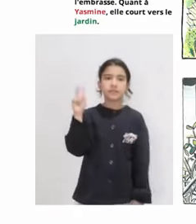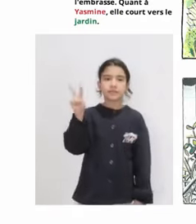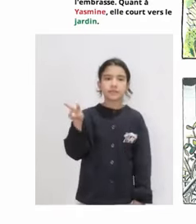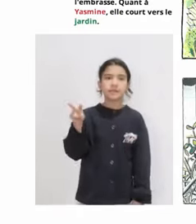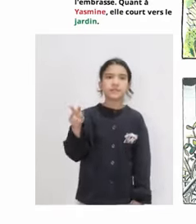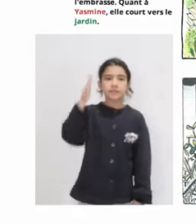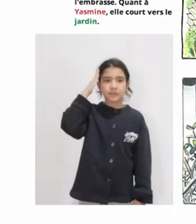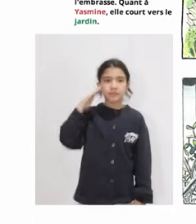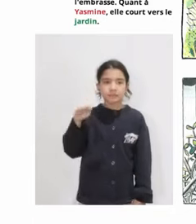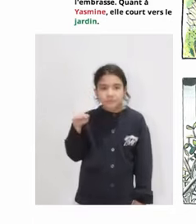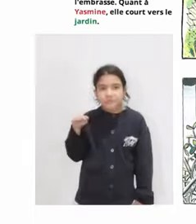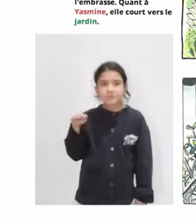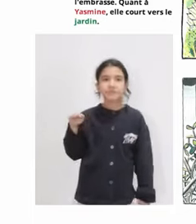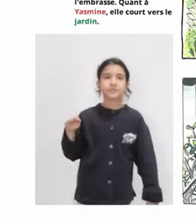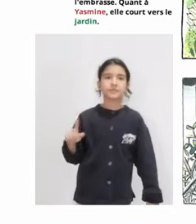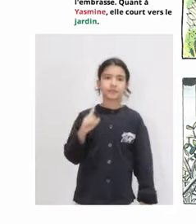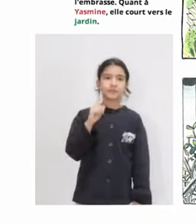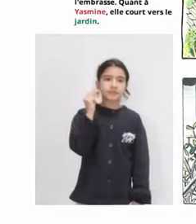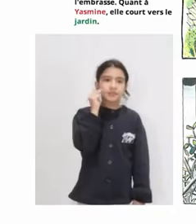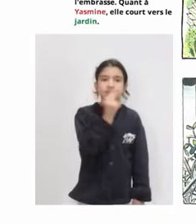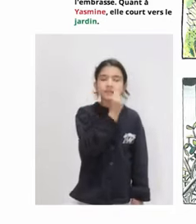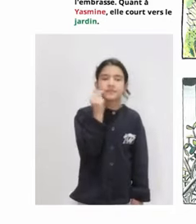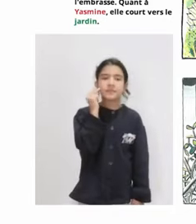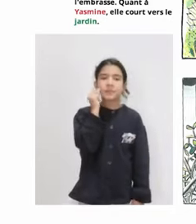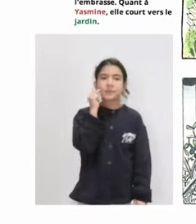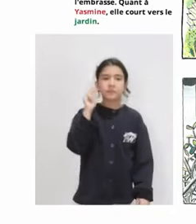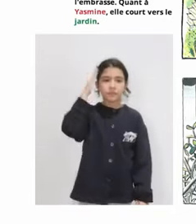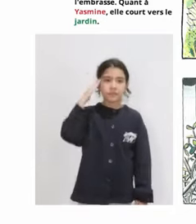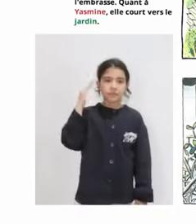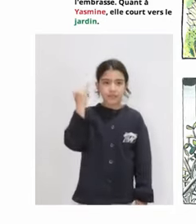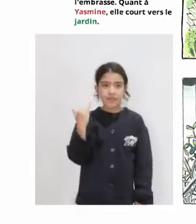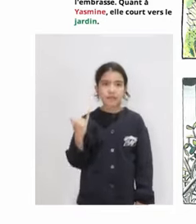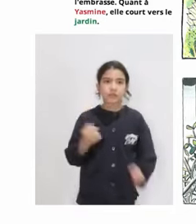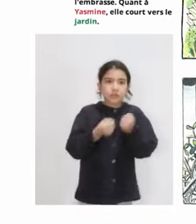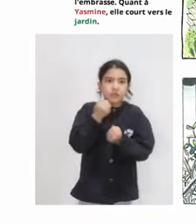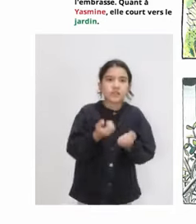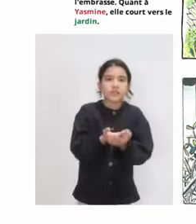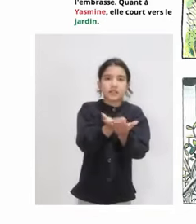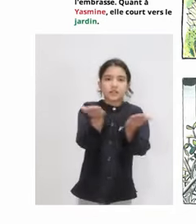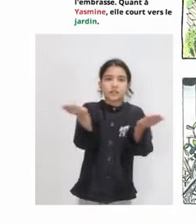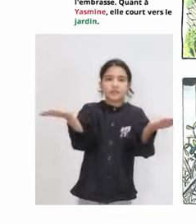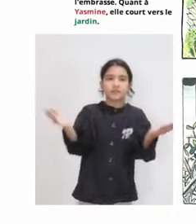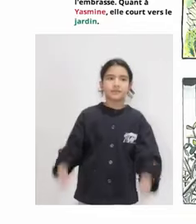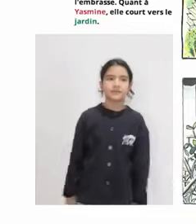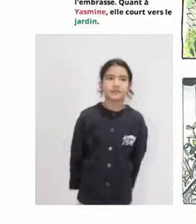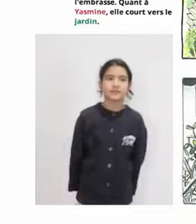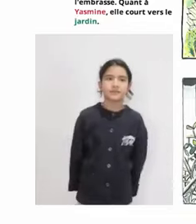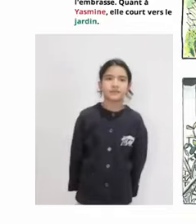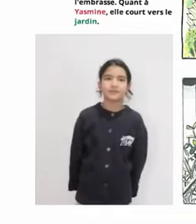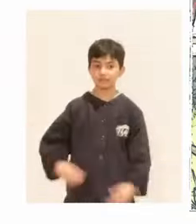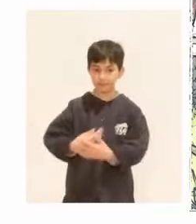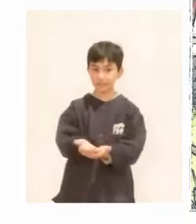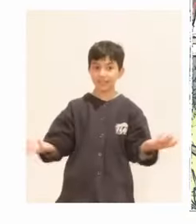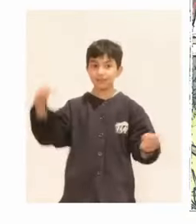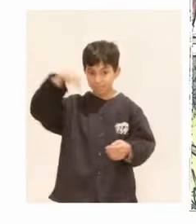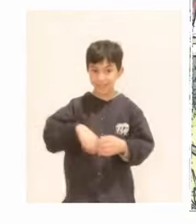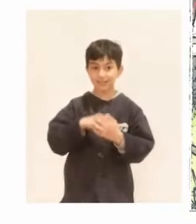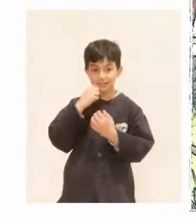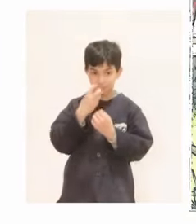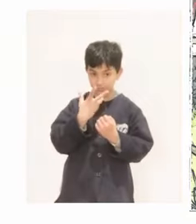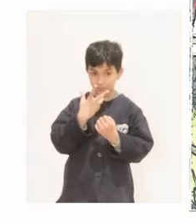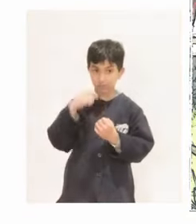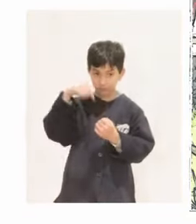petite fille et son mari qui s'approchent d'elle et l'embrassent. Quant à Yasmine, elle court vers le jardin. Dans